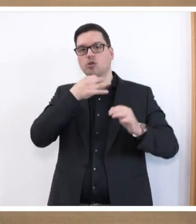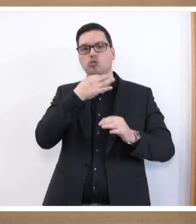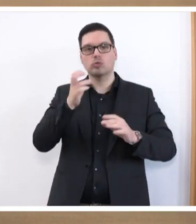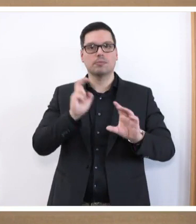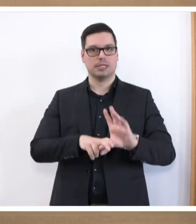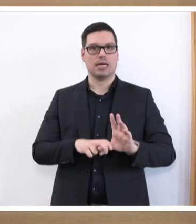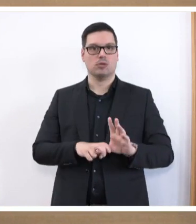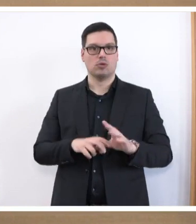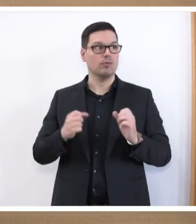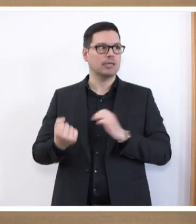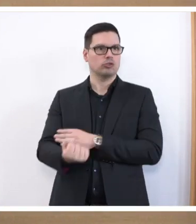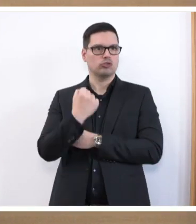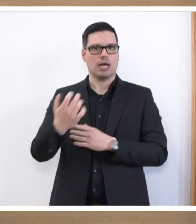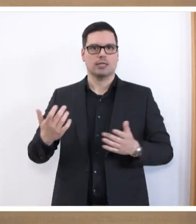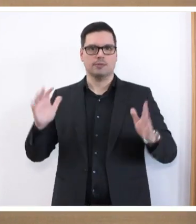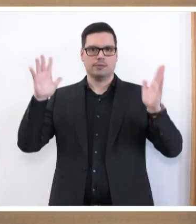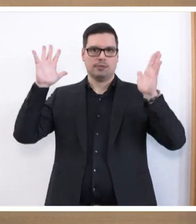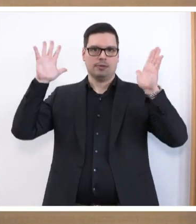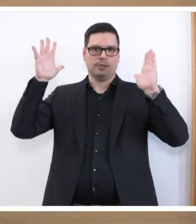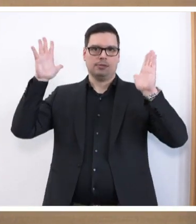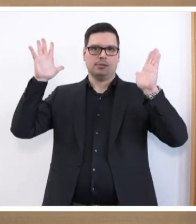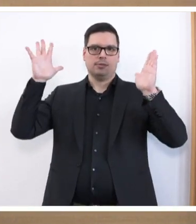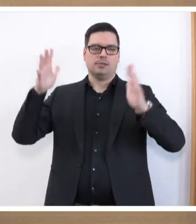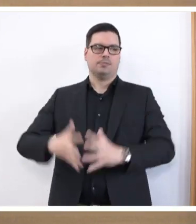im Saarland auch weiter stärken.